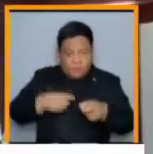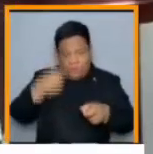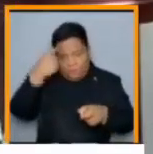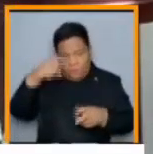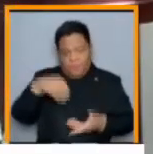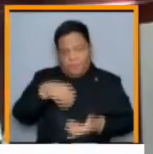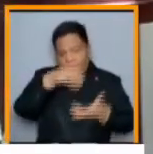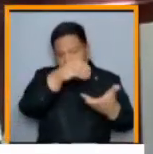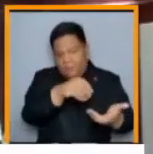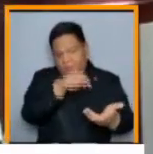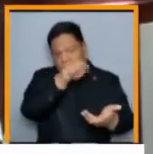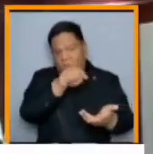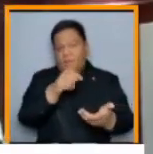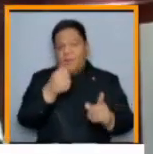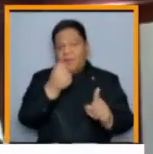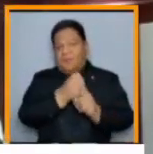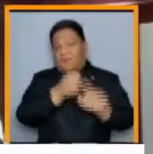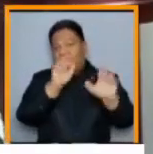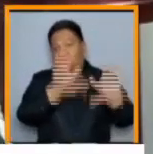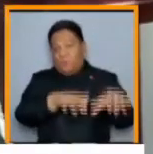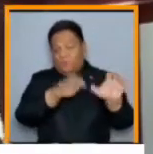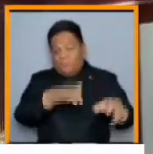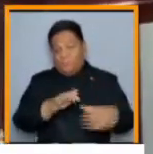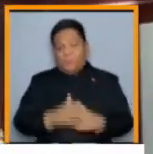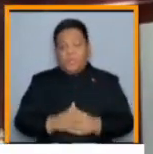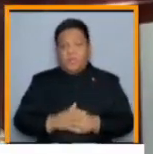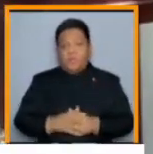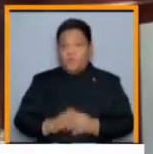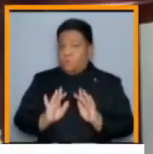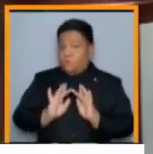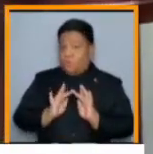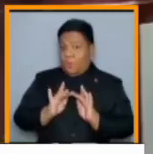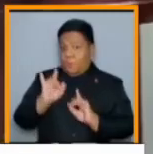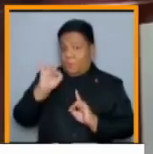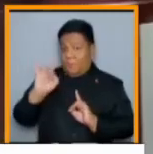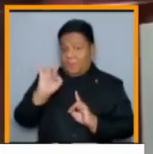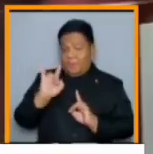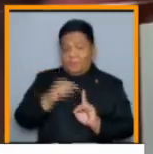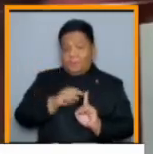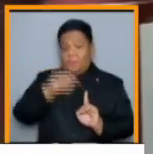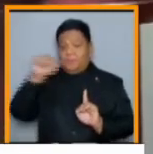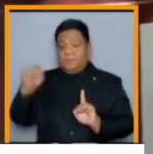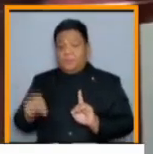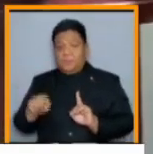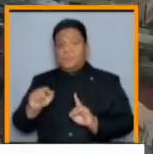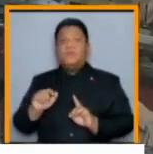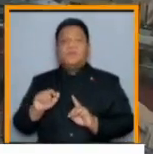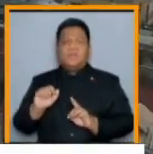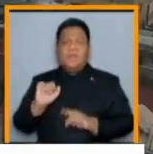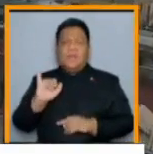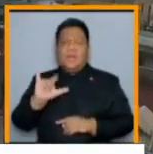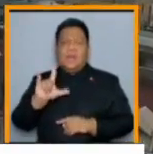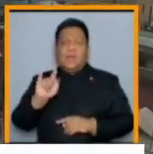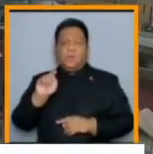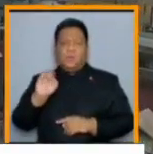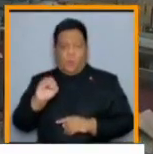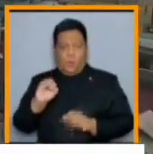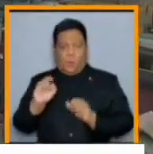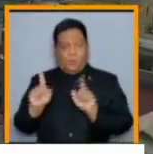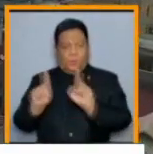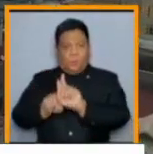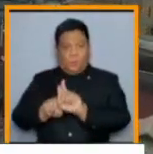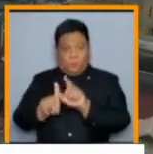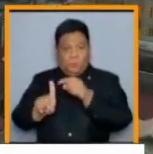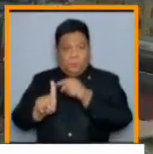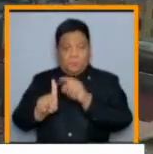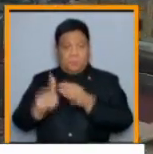Sa pamamagitan naman ng social media, sinabi naman ng running mate ni Pacquiao na si Representative Lito Atienza, dapat daw ay may